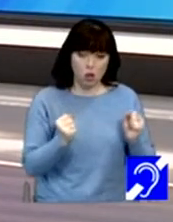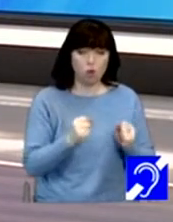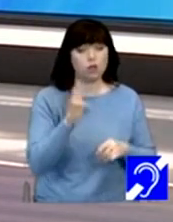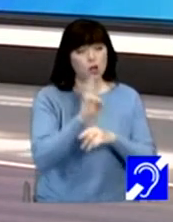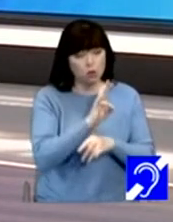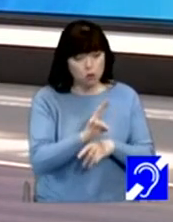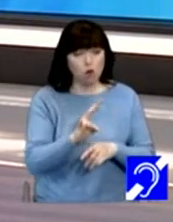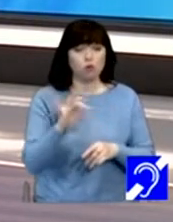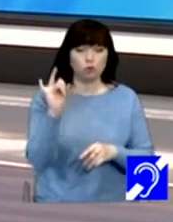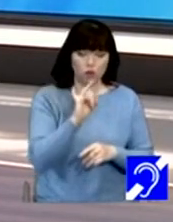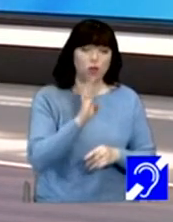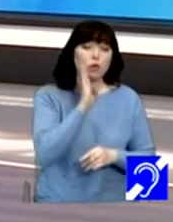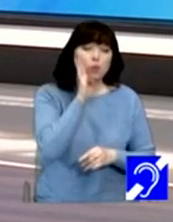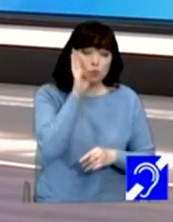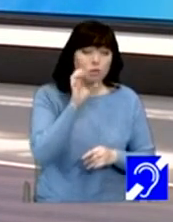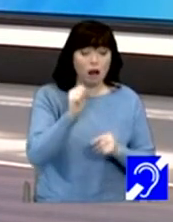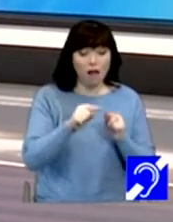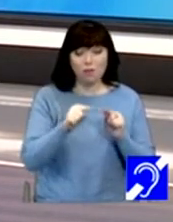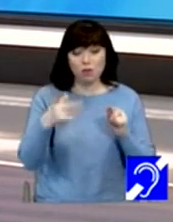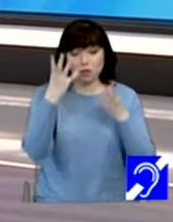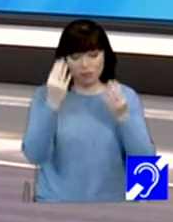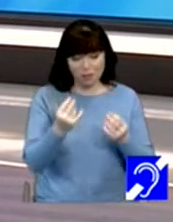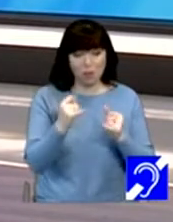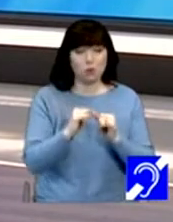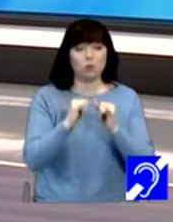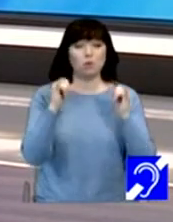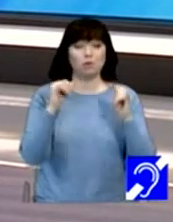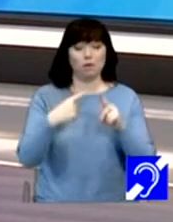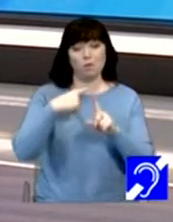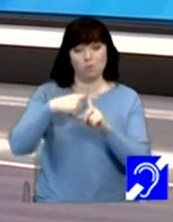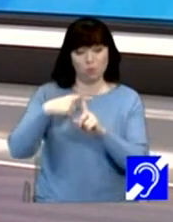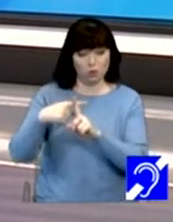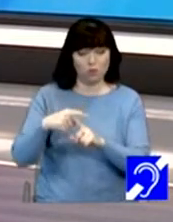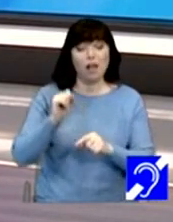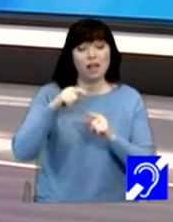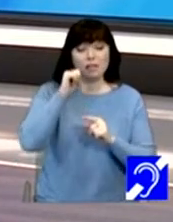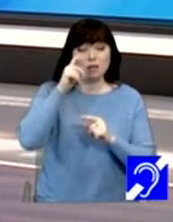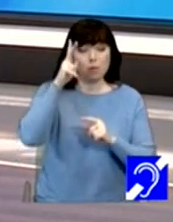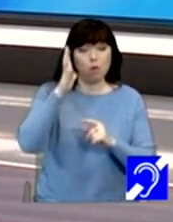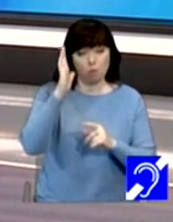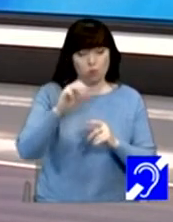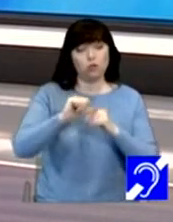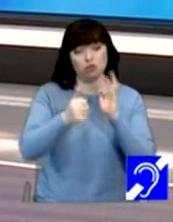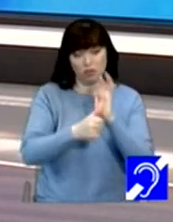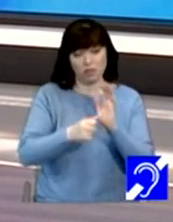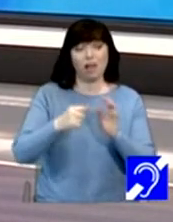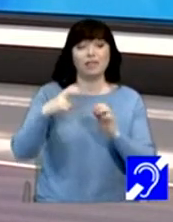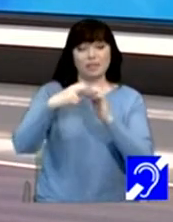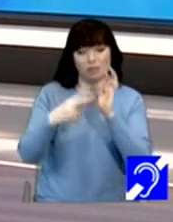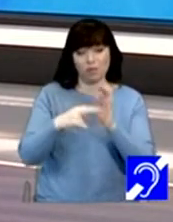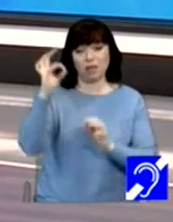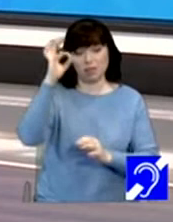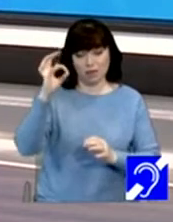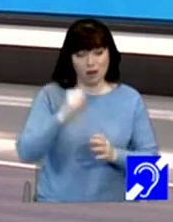dimineața, însă pe parcursul zilei, valorile termice vor crește treptat și în următoarele zile se va ajunge la temperaturi de 16-17